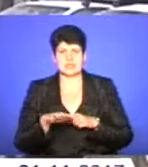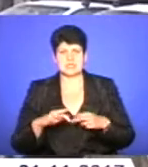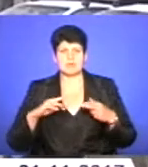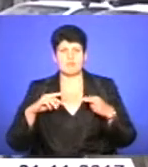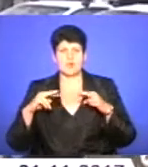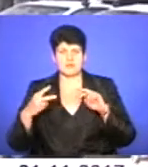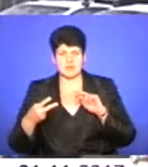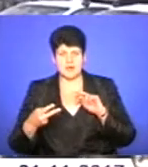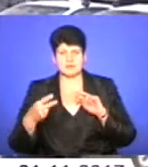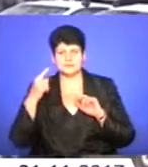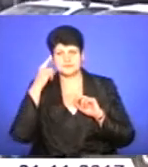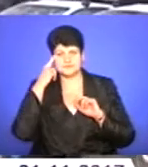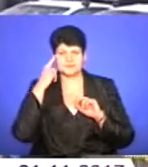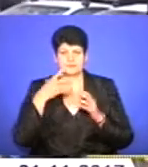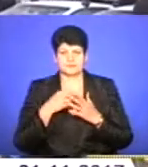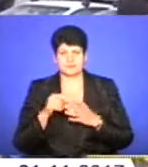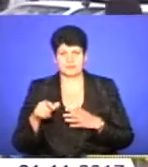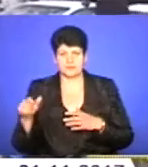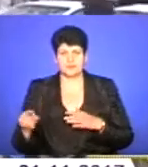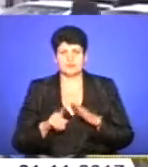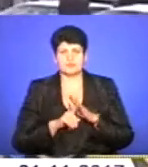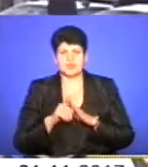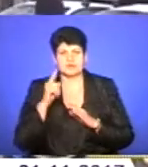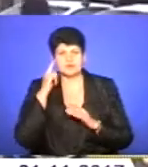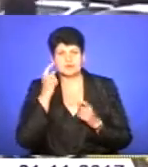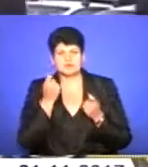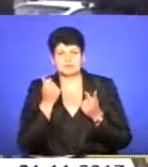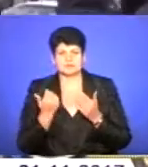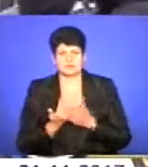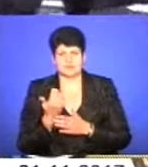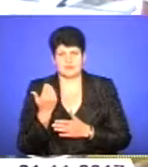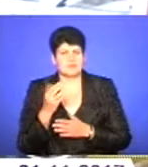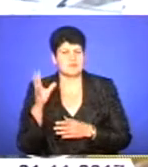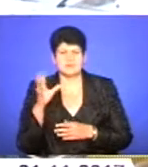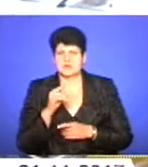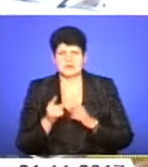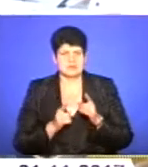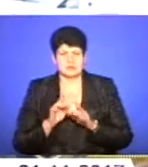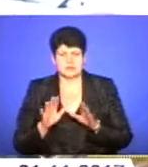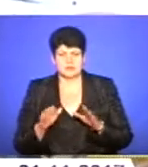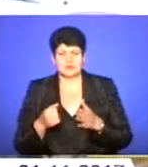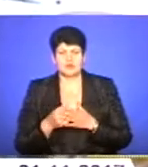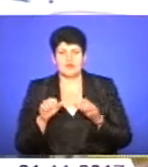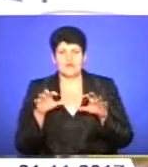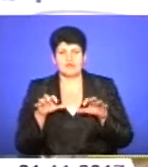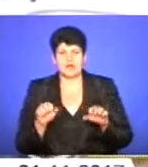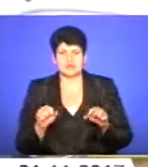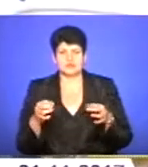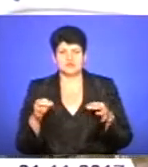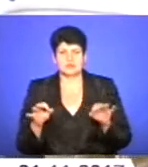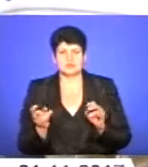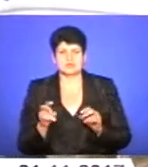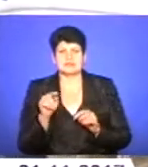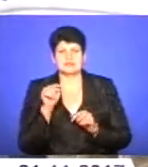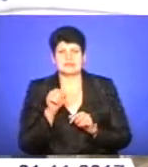поміняли світогляд наших людей. Вони почали думати трошки по-новому. Ми не всіх змінили. До влади допустили тих,